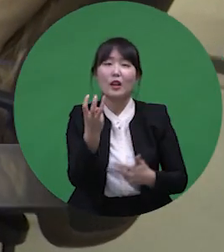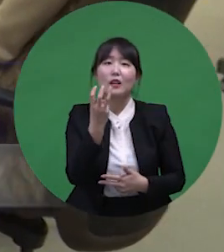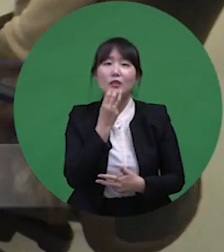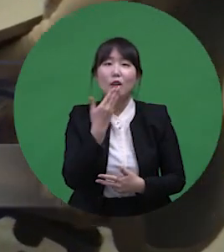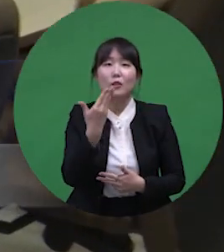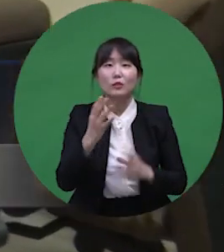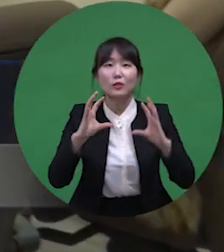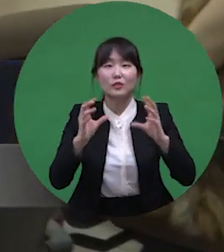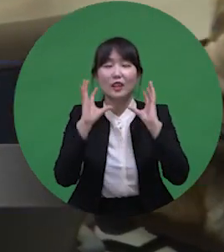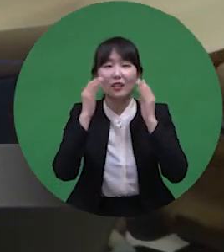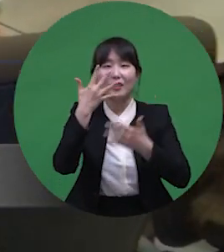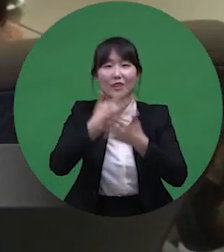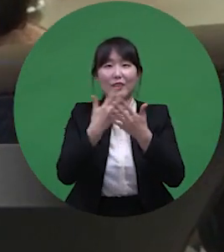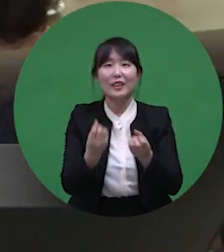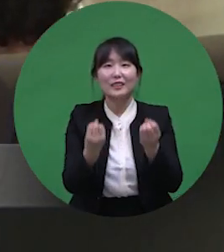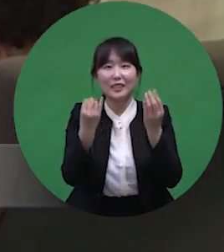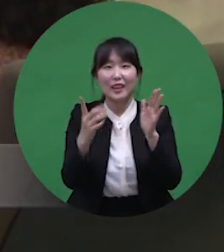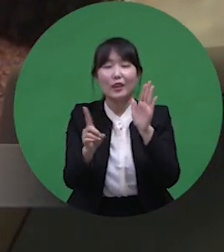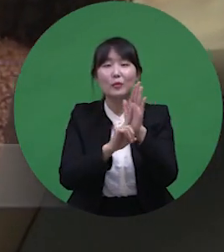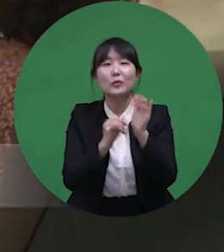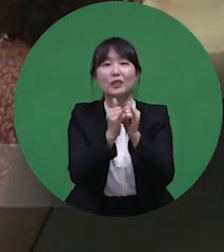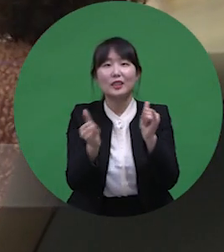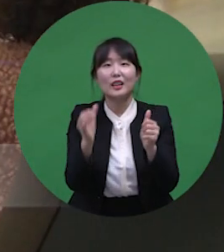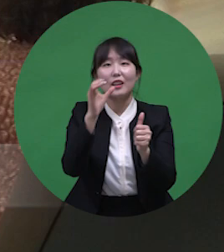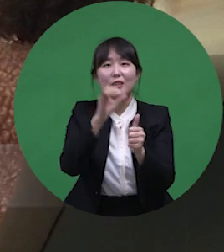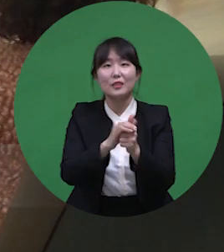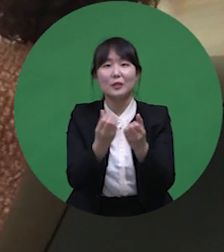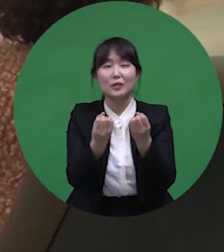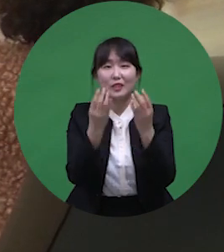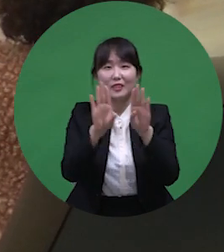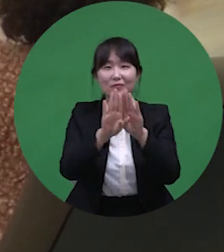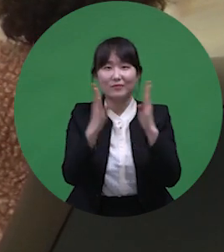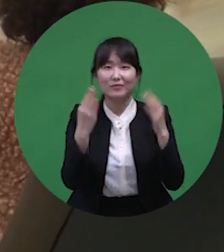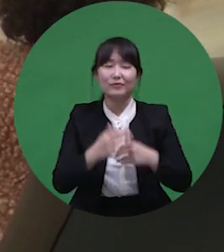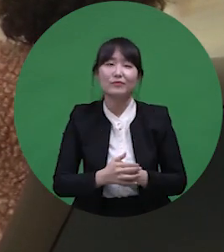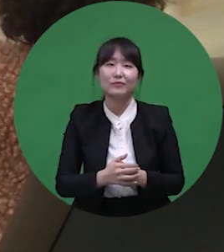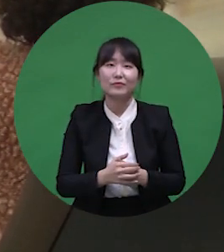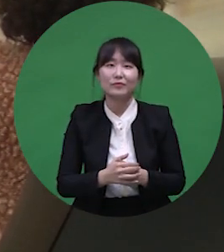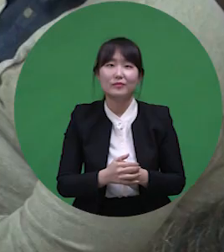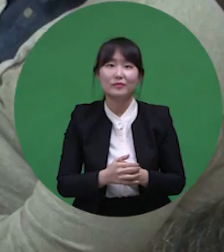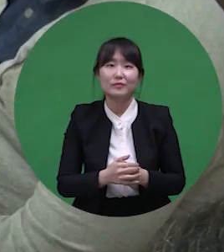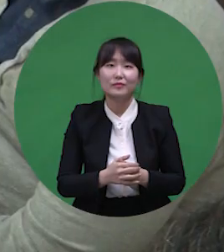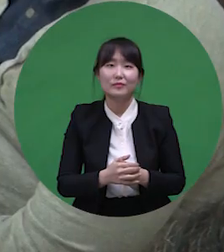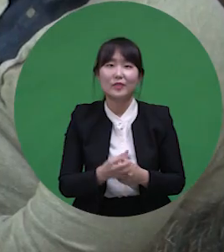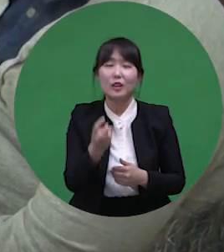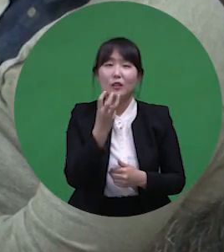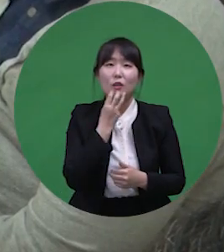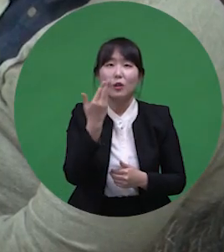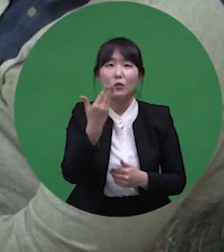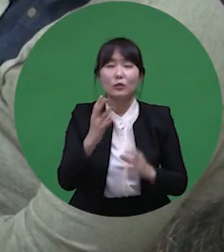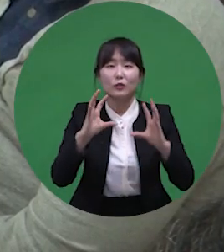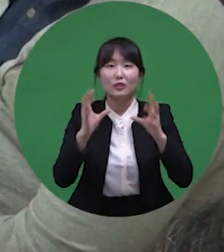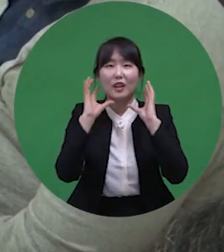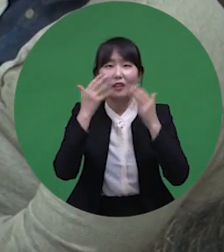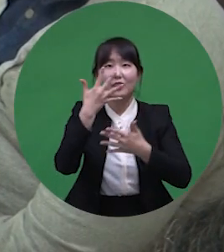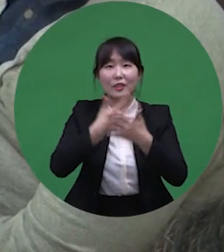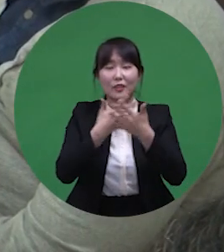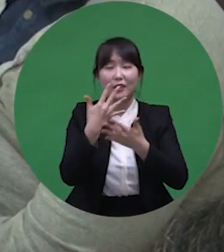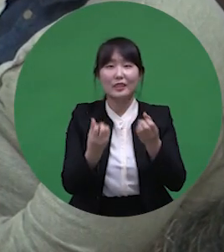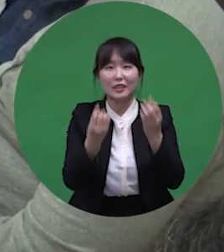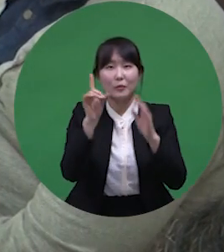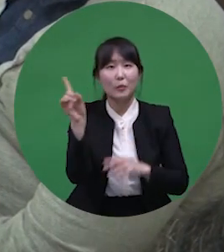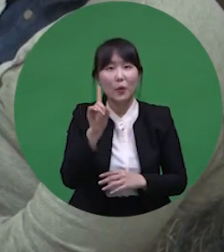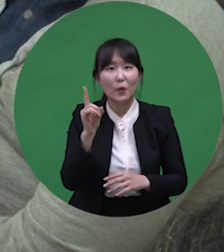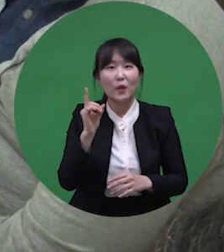제7회 서울 구로 국제어린이영화제 아역배우 홍보대사 위촉식이 열렸습니다. 서울 구로